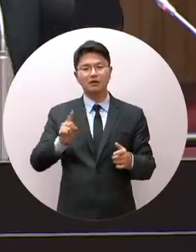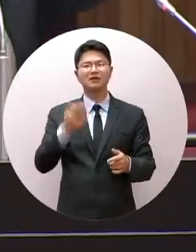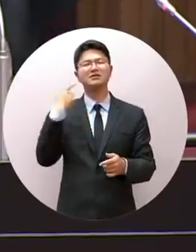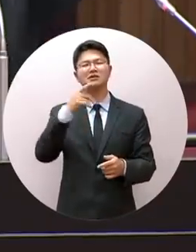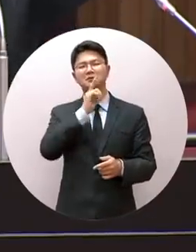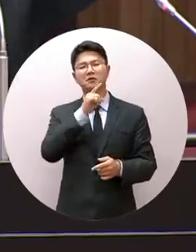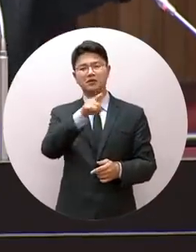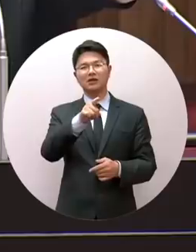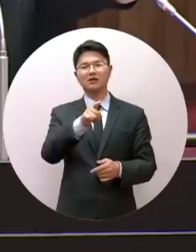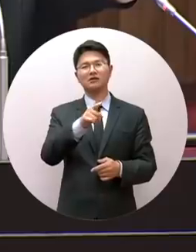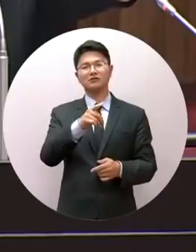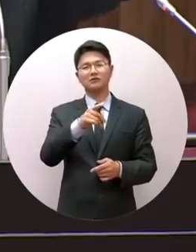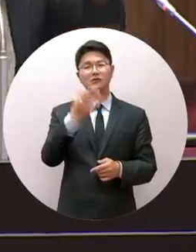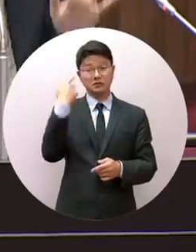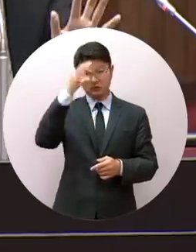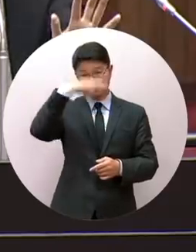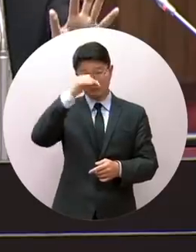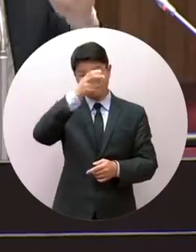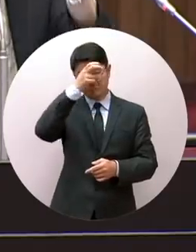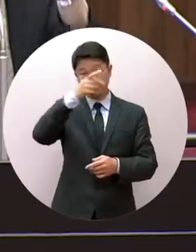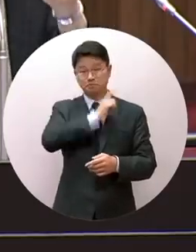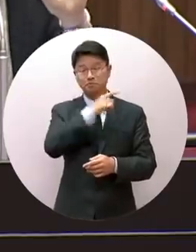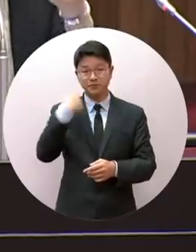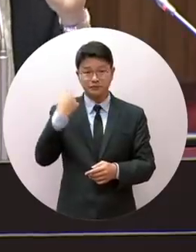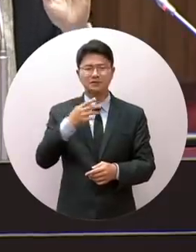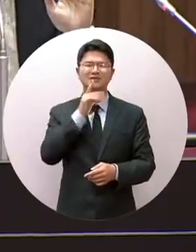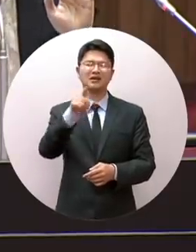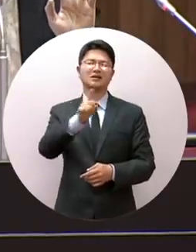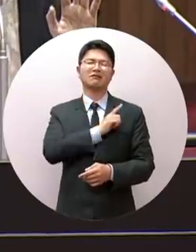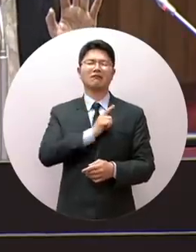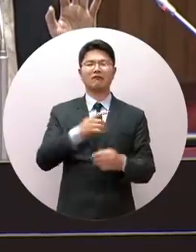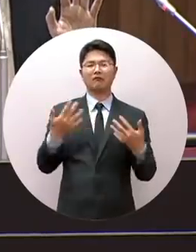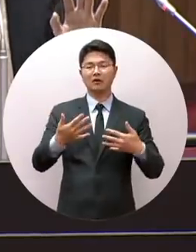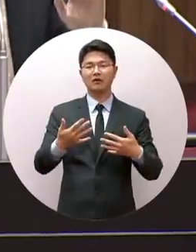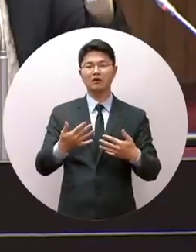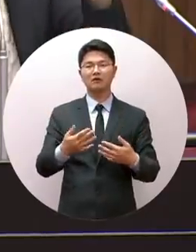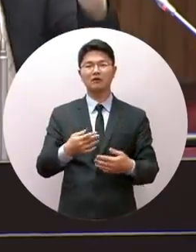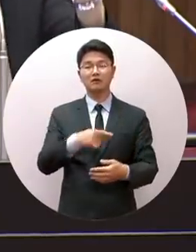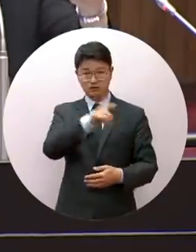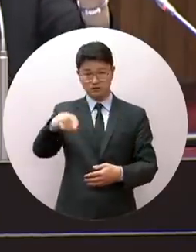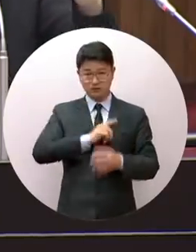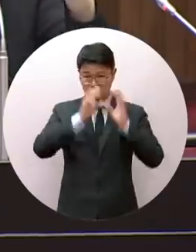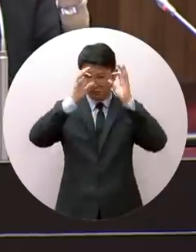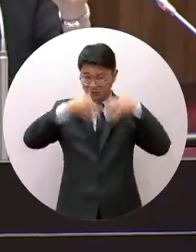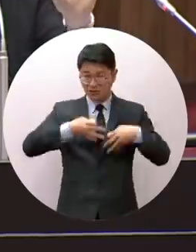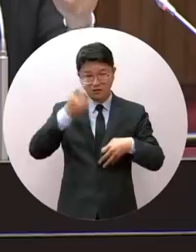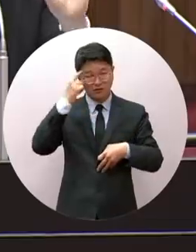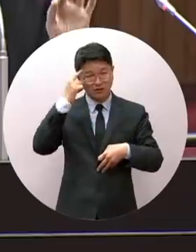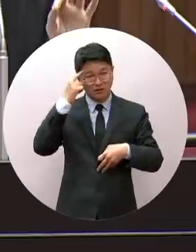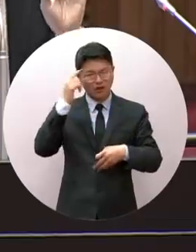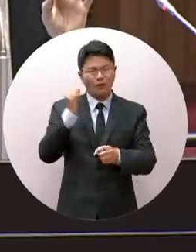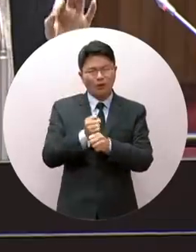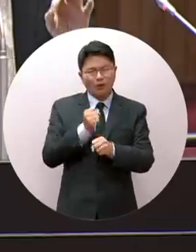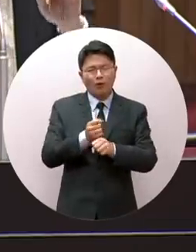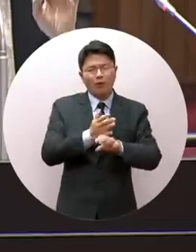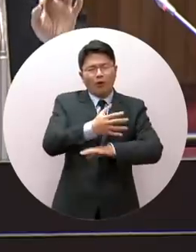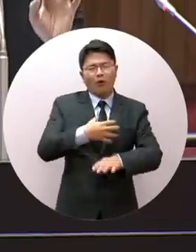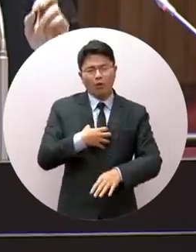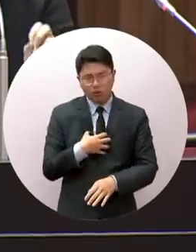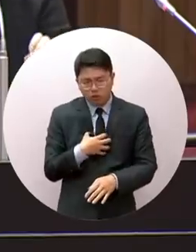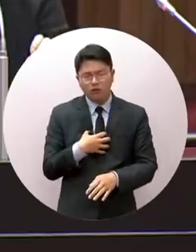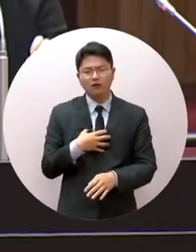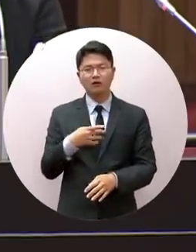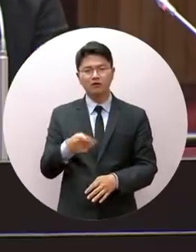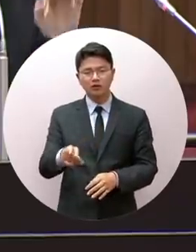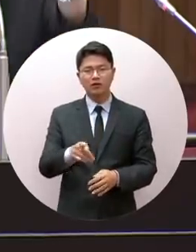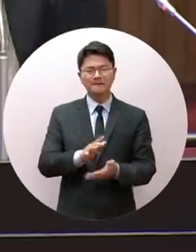咎于说啊，这是他个人因素。但是我们从来没有去思考过说，过劳或过长时间的上班，在生